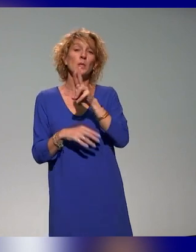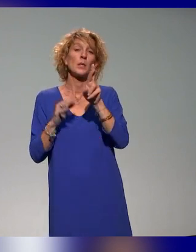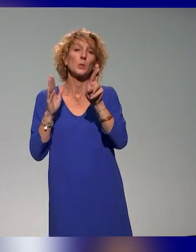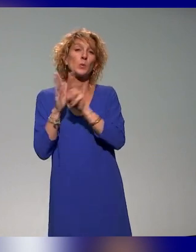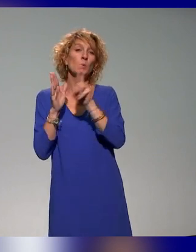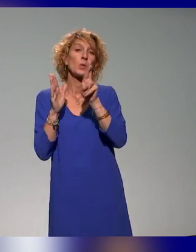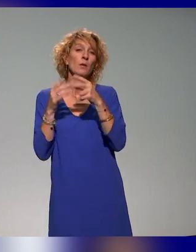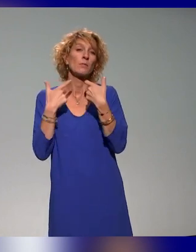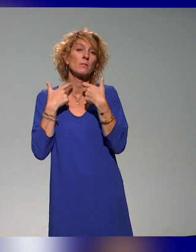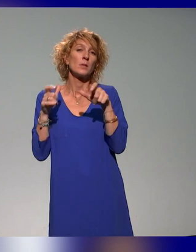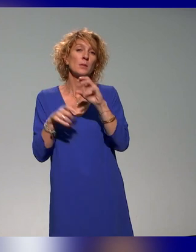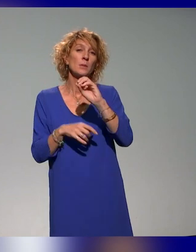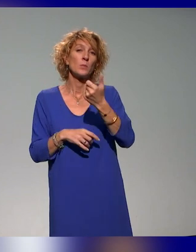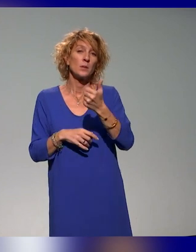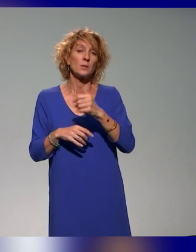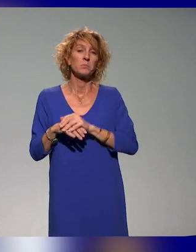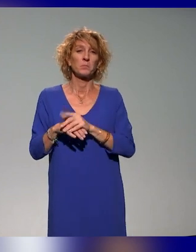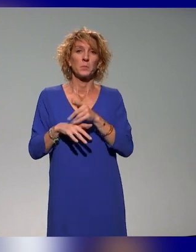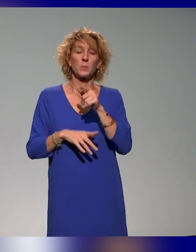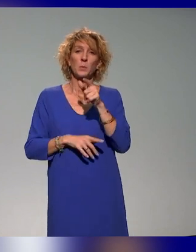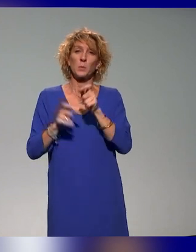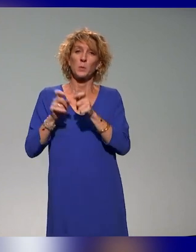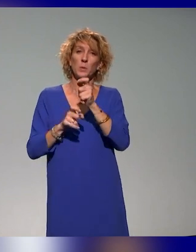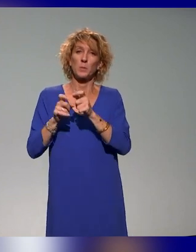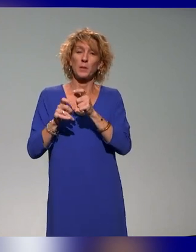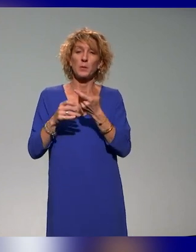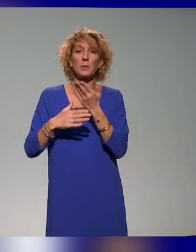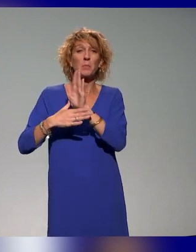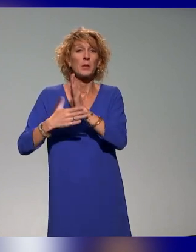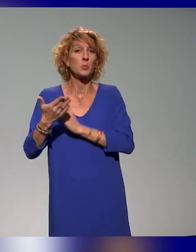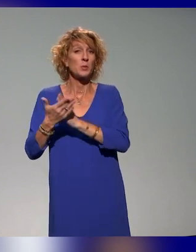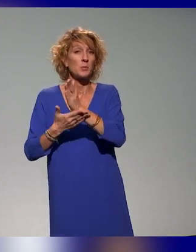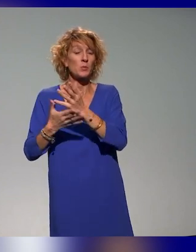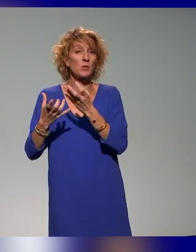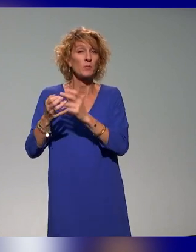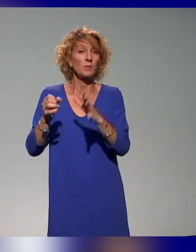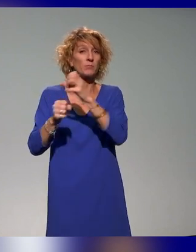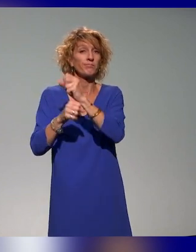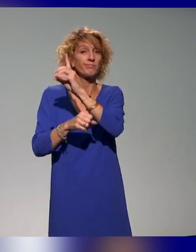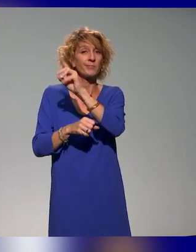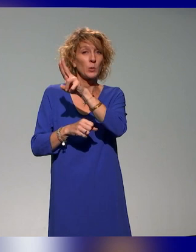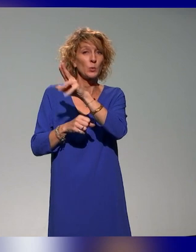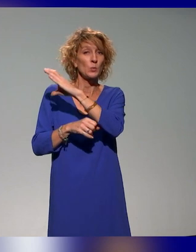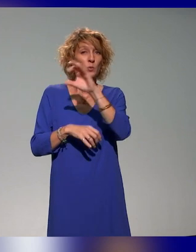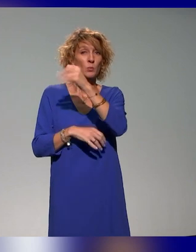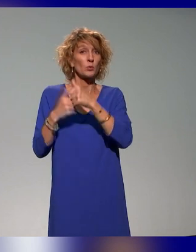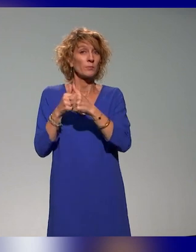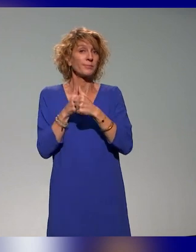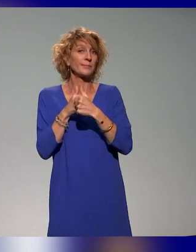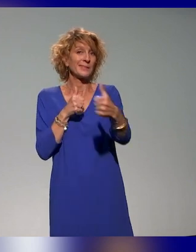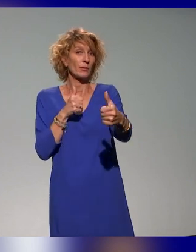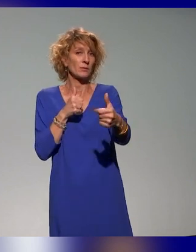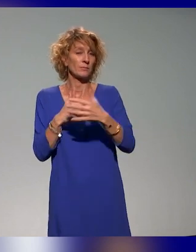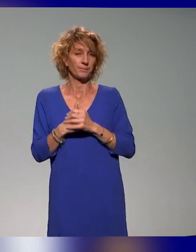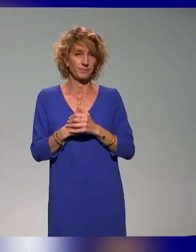accessibilité numérique, les porteurs de projets souhaitaient faire un DU 100% à distance. Et